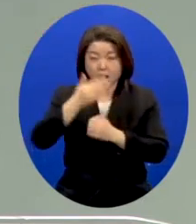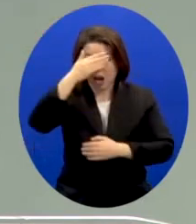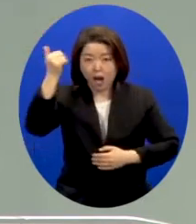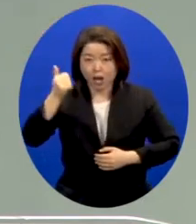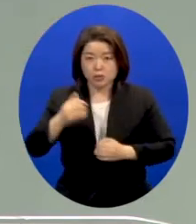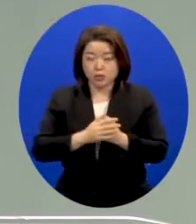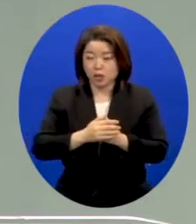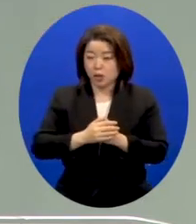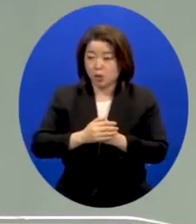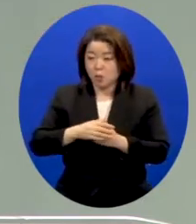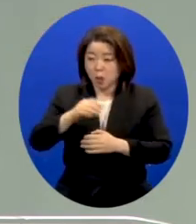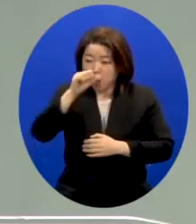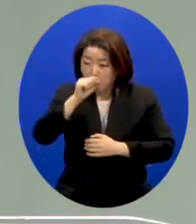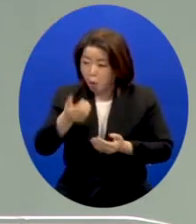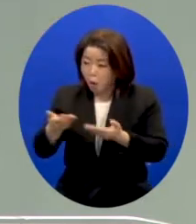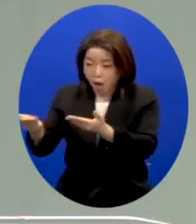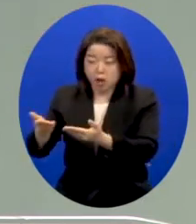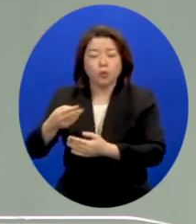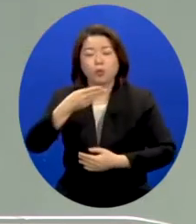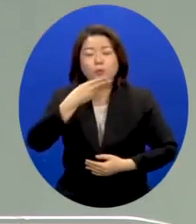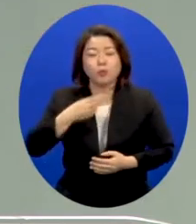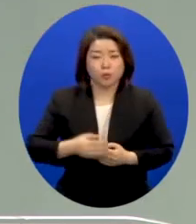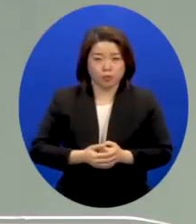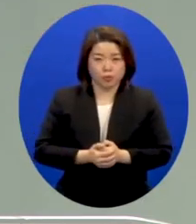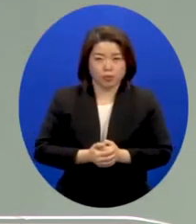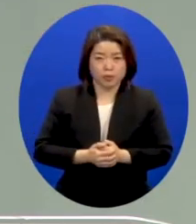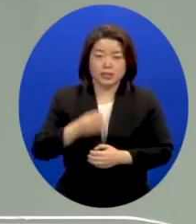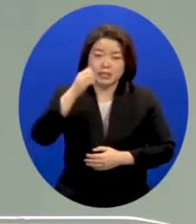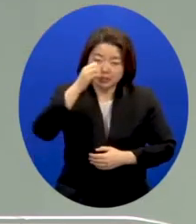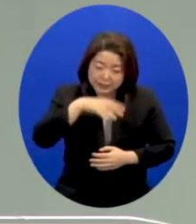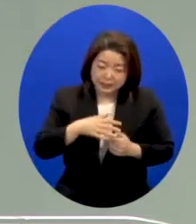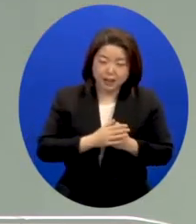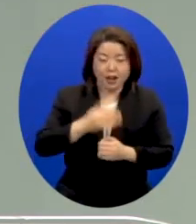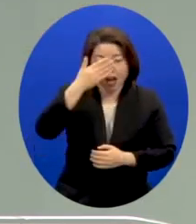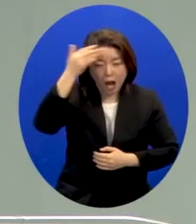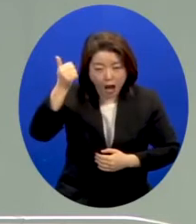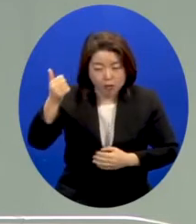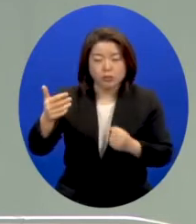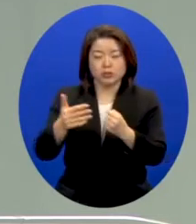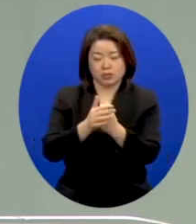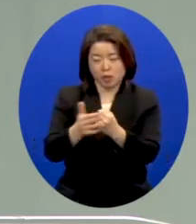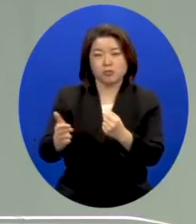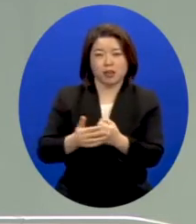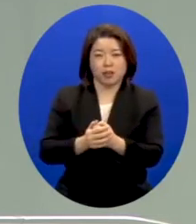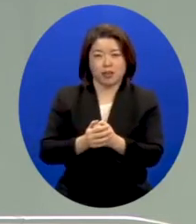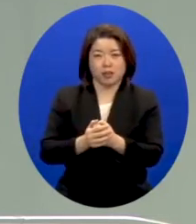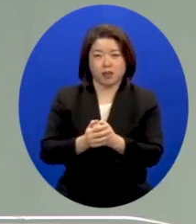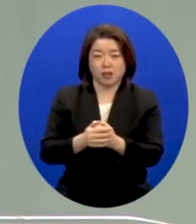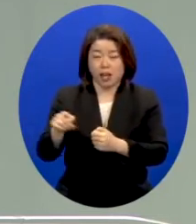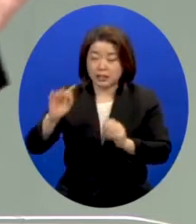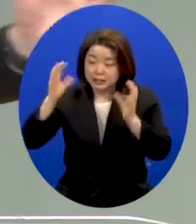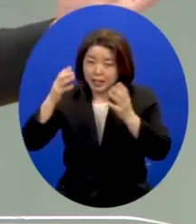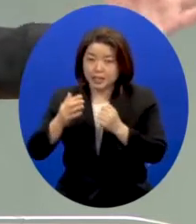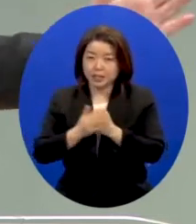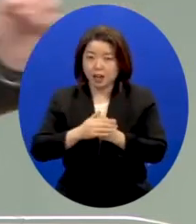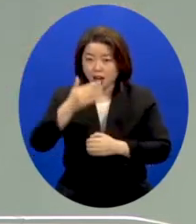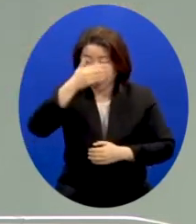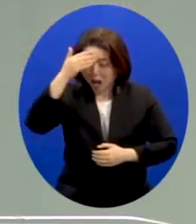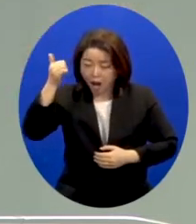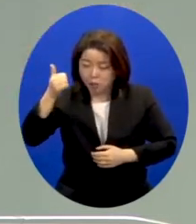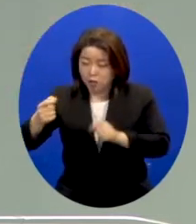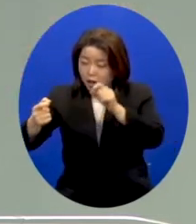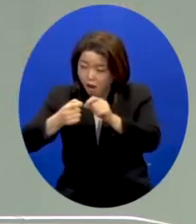좋은 일 해준 것도 없어요 그냥 할아버지가 할아버지 니까 그래서 그 아이가 할아버지 게 가까이